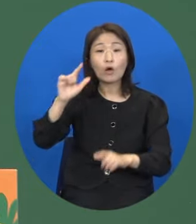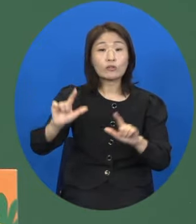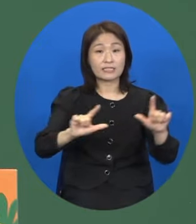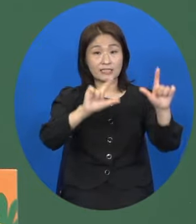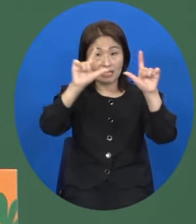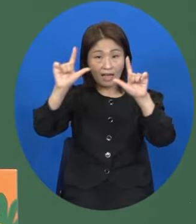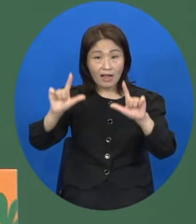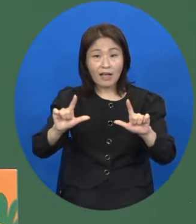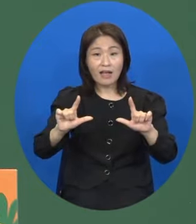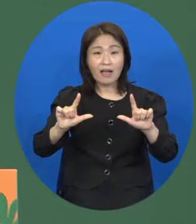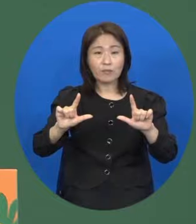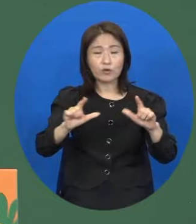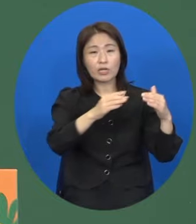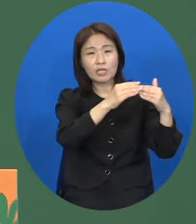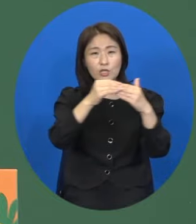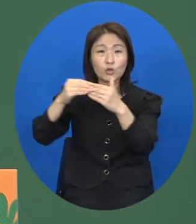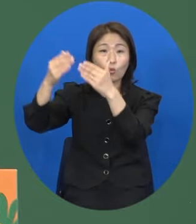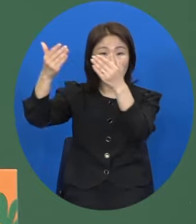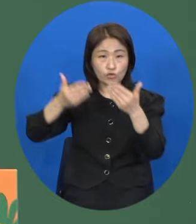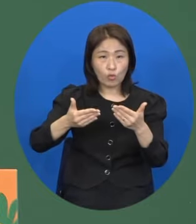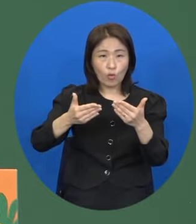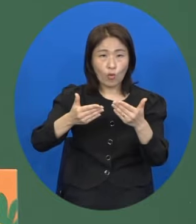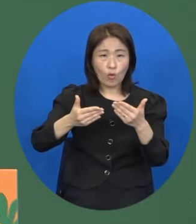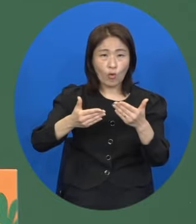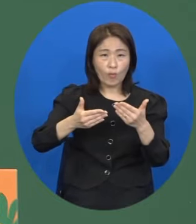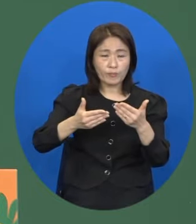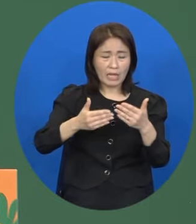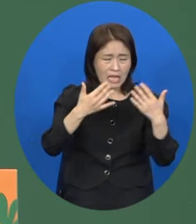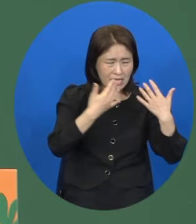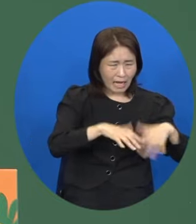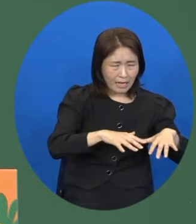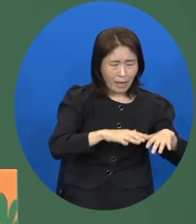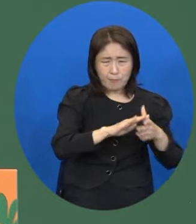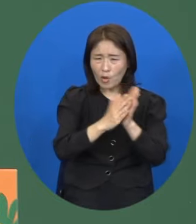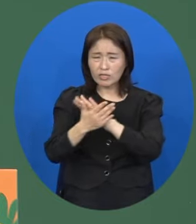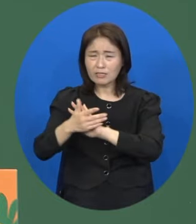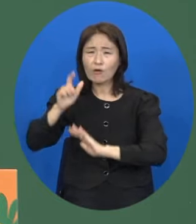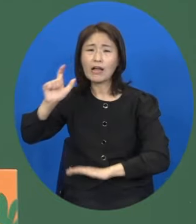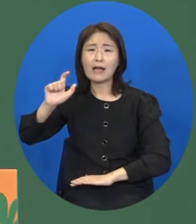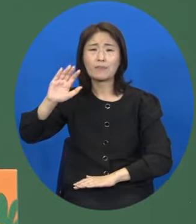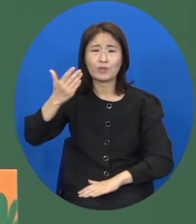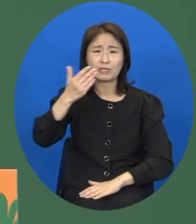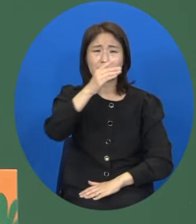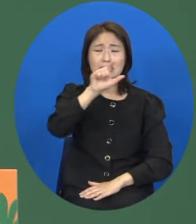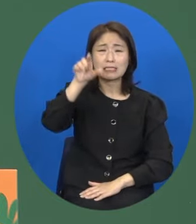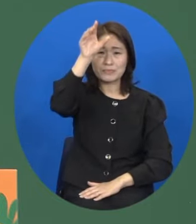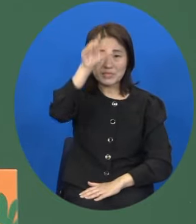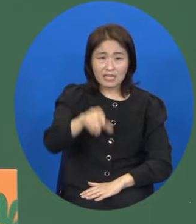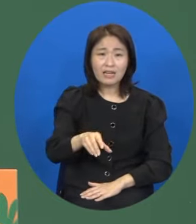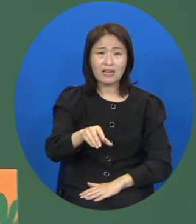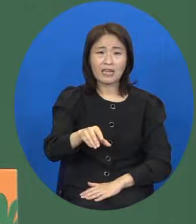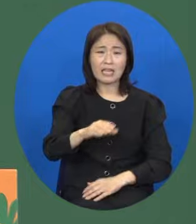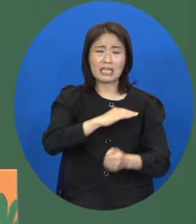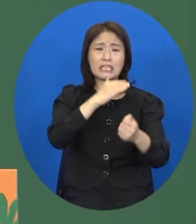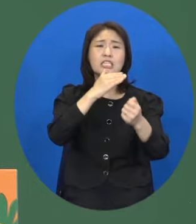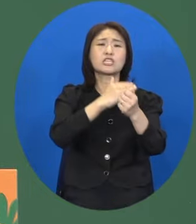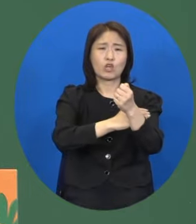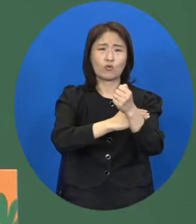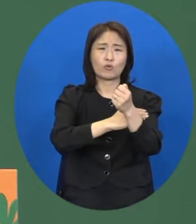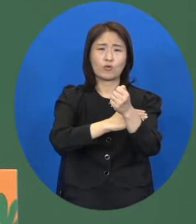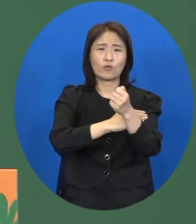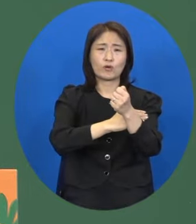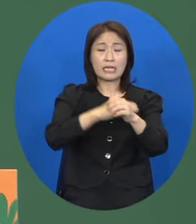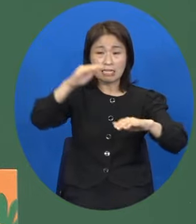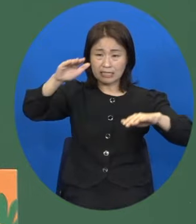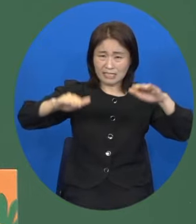아니라 약함이 강함이 되는 십자가의 능력으로 차이를 인정해주고 보듬어줄 뿐